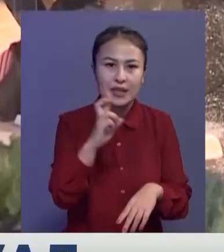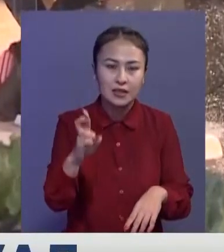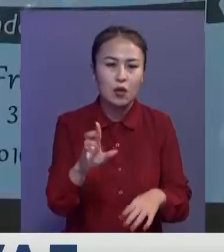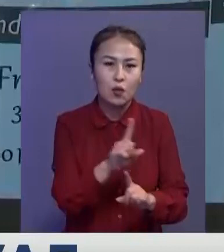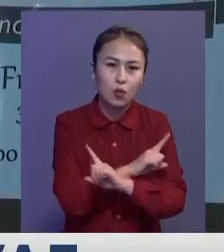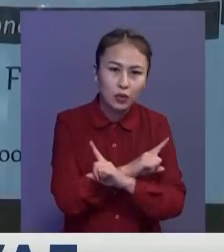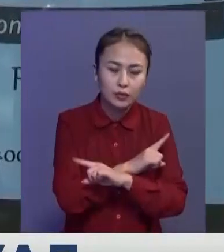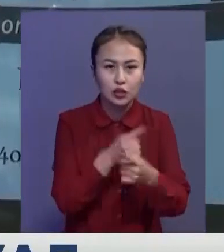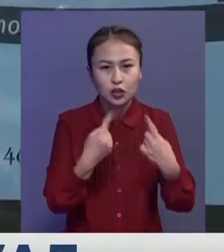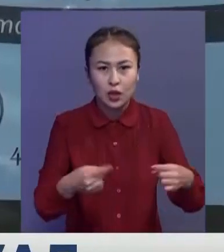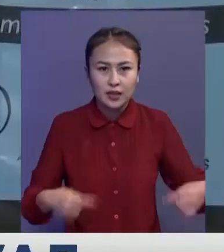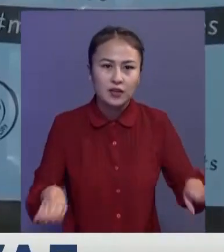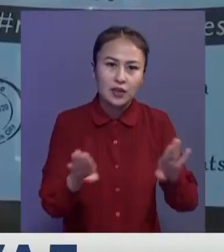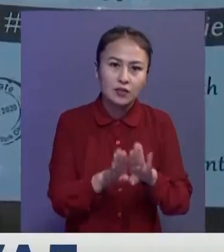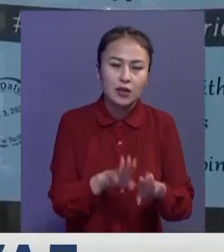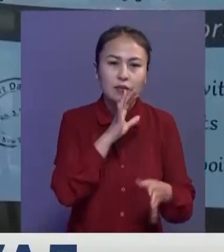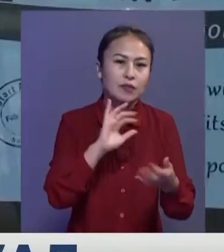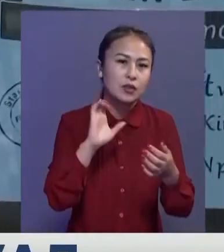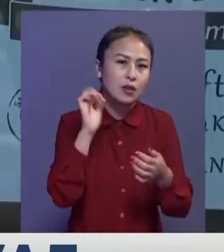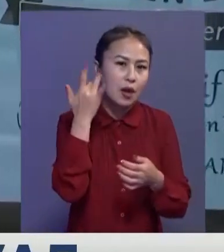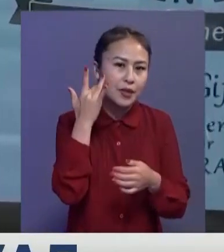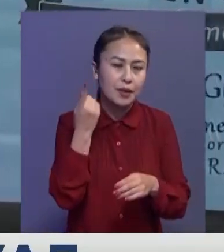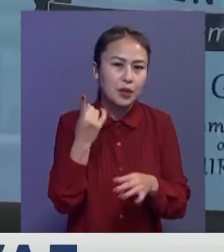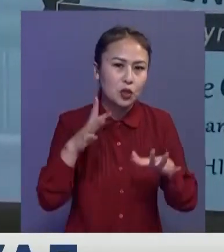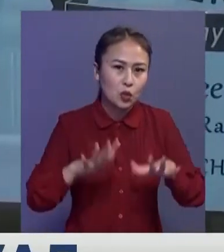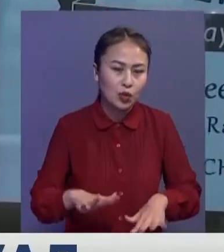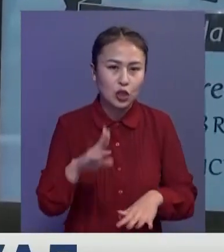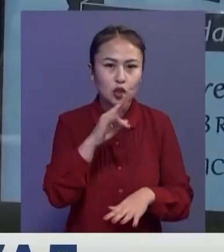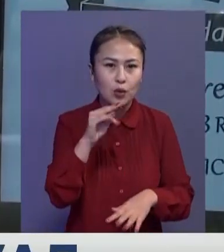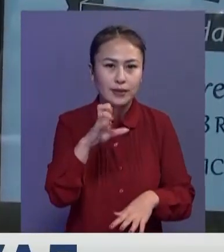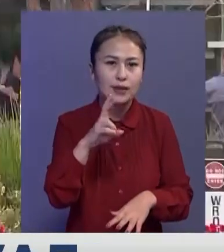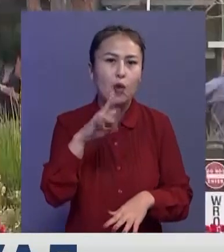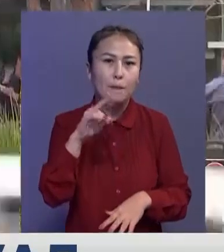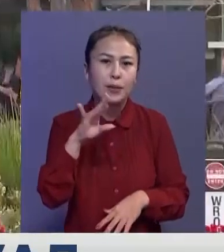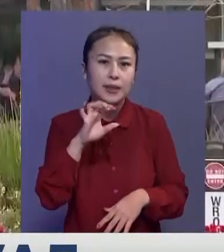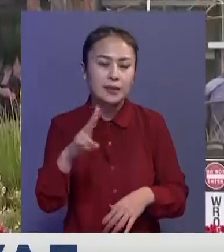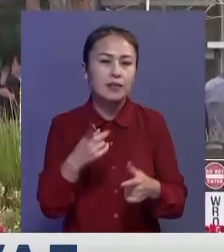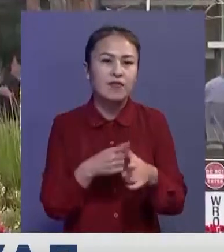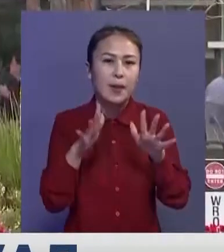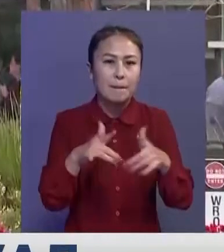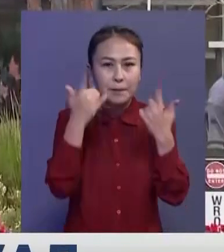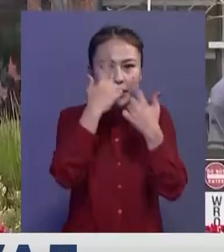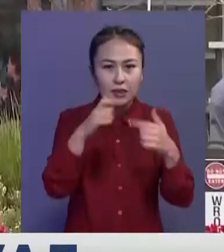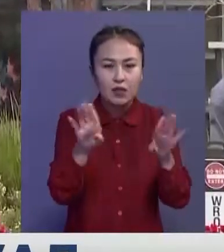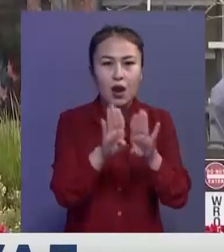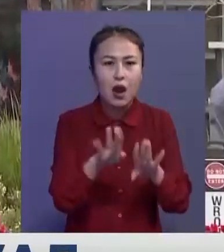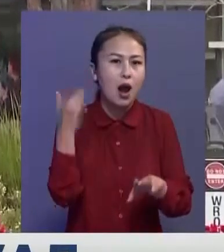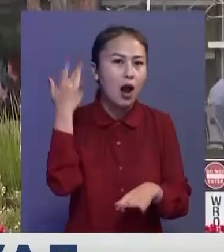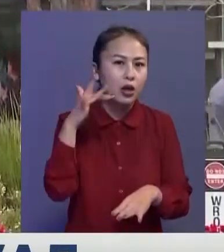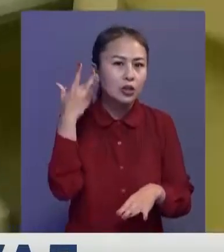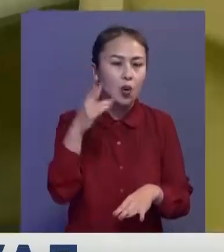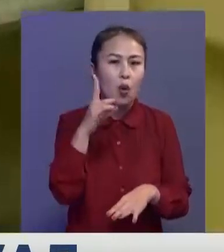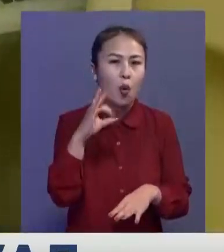Өлім жітім көрсеткіші бойынша да Құрама Штаттары бірінші орында. Джонс Хопкинс университетінің мәліметіне сай АқШ-та COVID